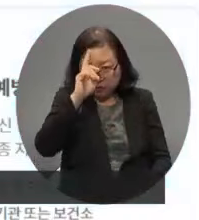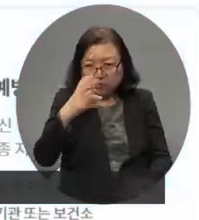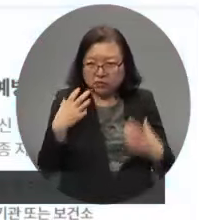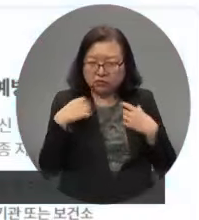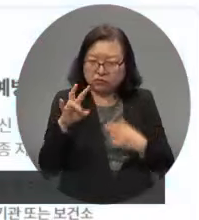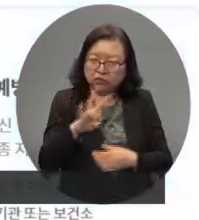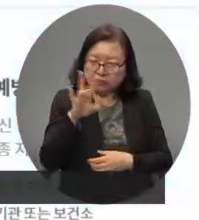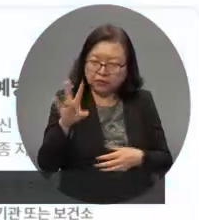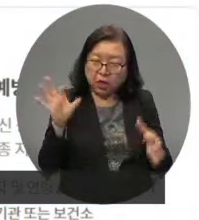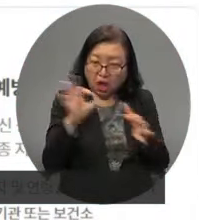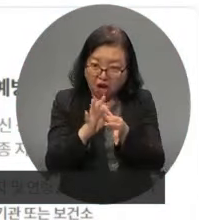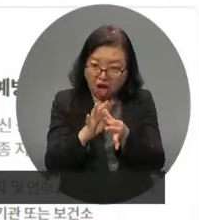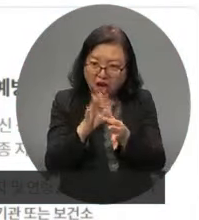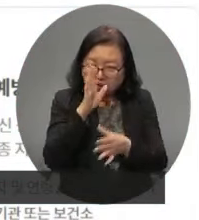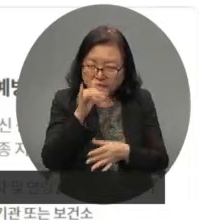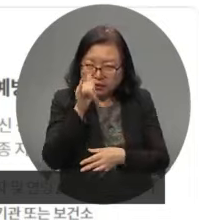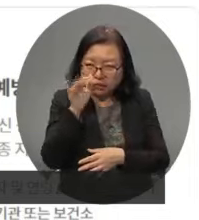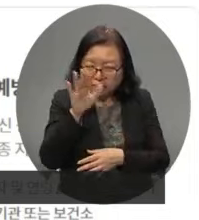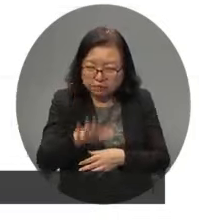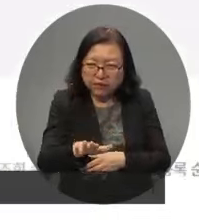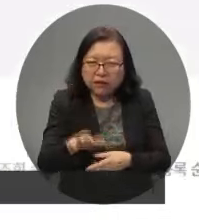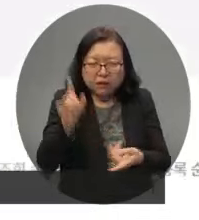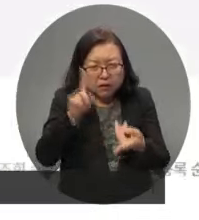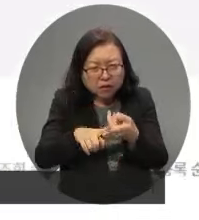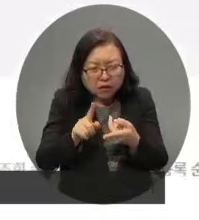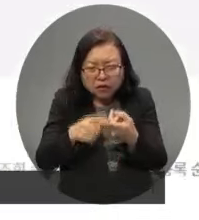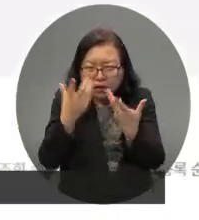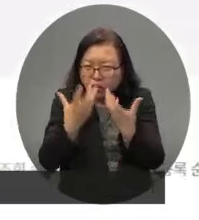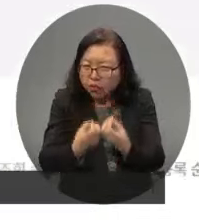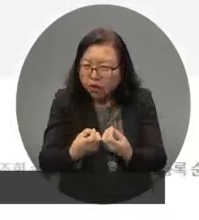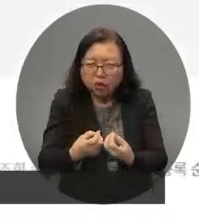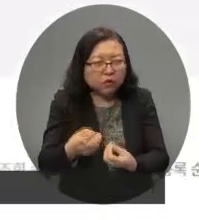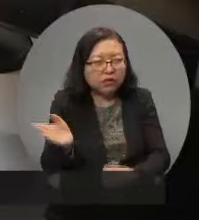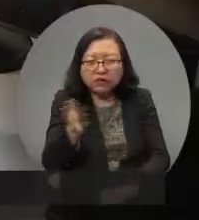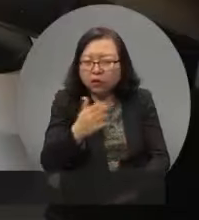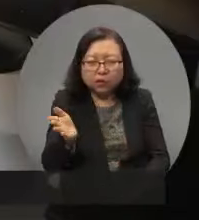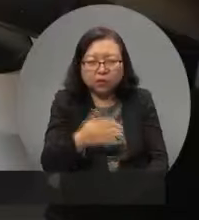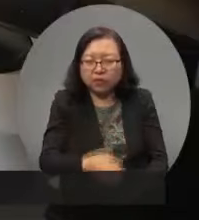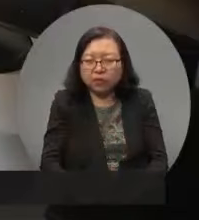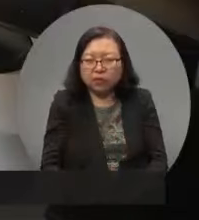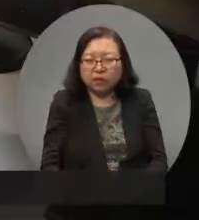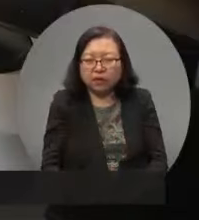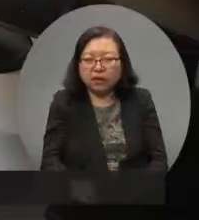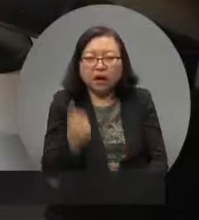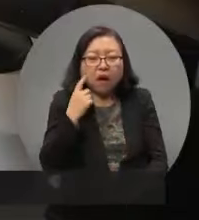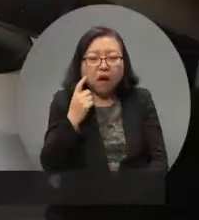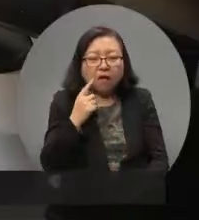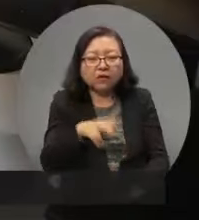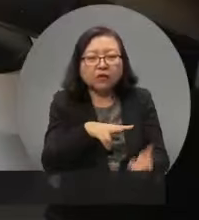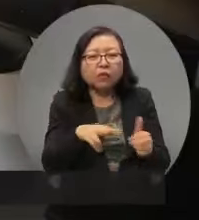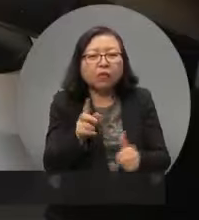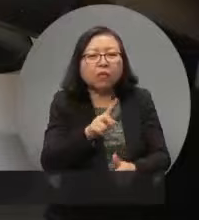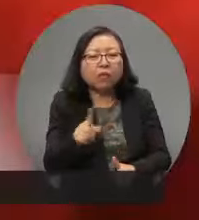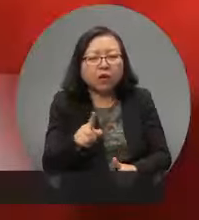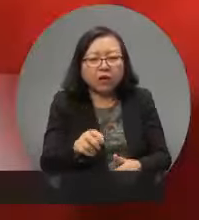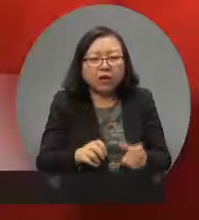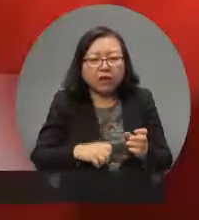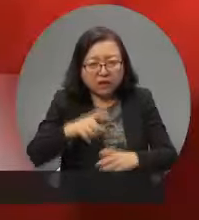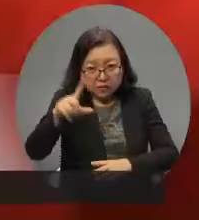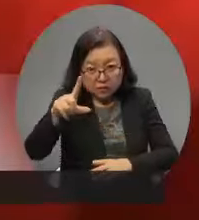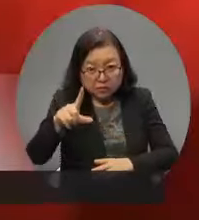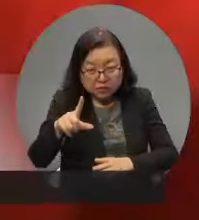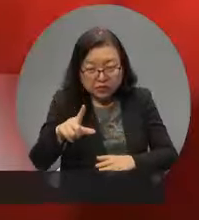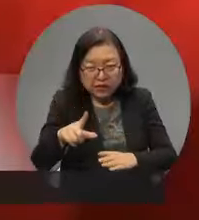전국민 일상 지원금이라는 복지제도는 찾 찾아볼 수 없습니다 이러한 거짓 정보는 대부분 페이지 방문을